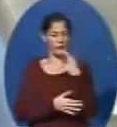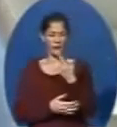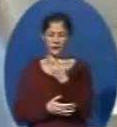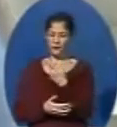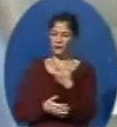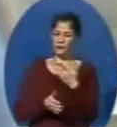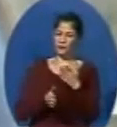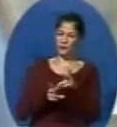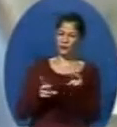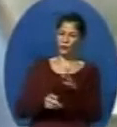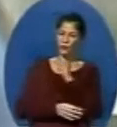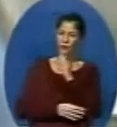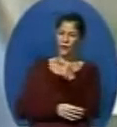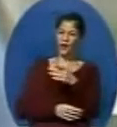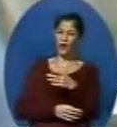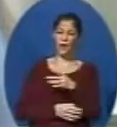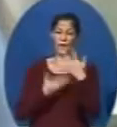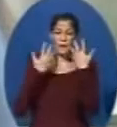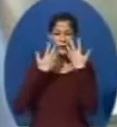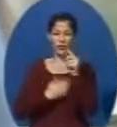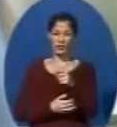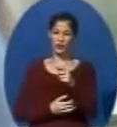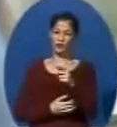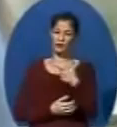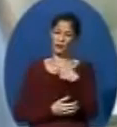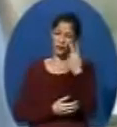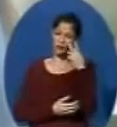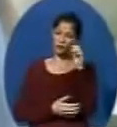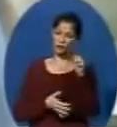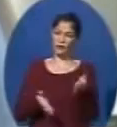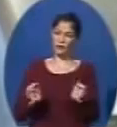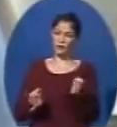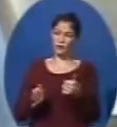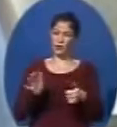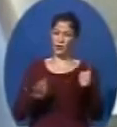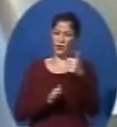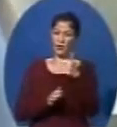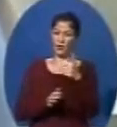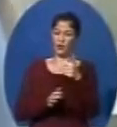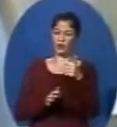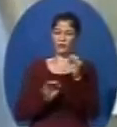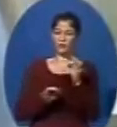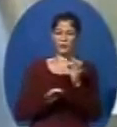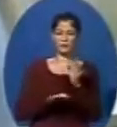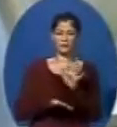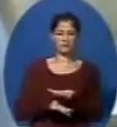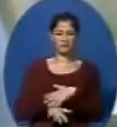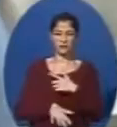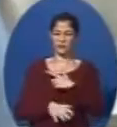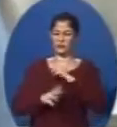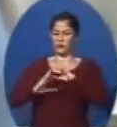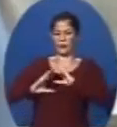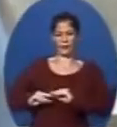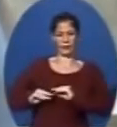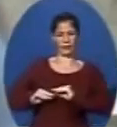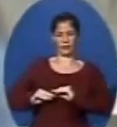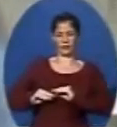הזה בית המשפט מזכה אותי ומסיר אבן כבדה מעל